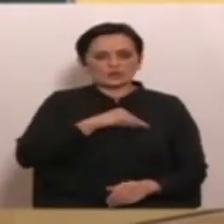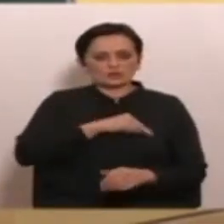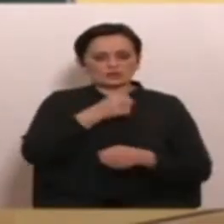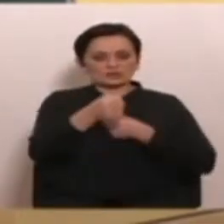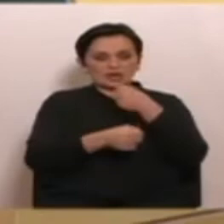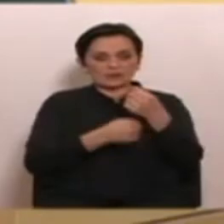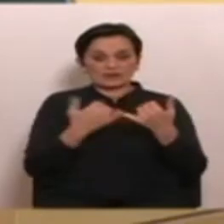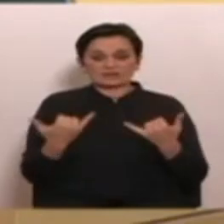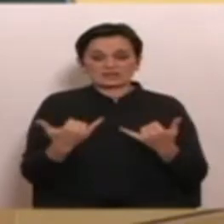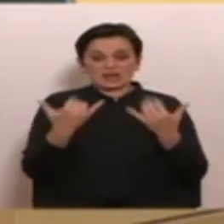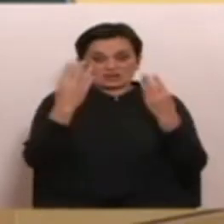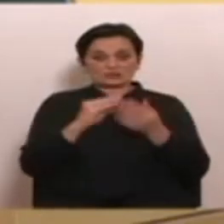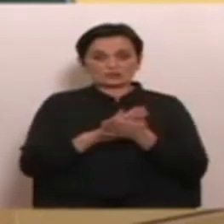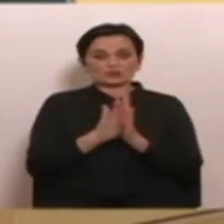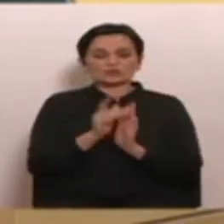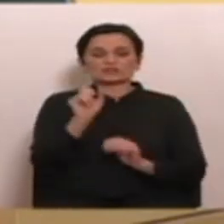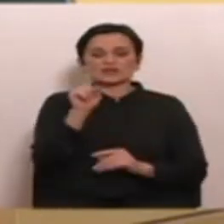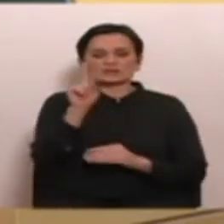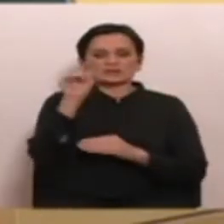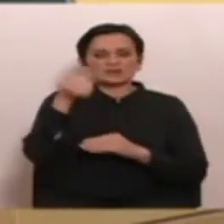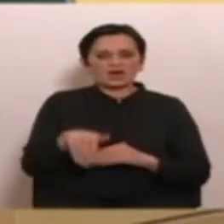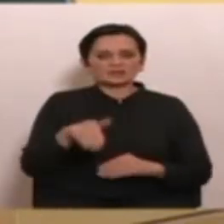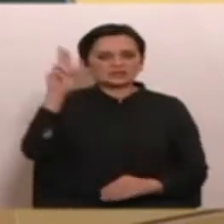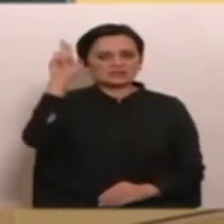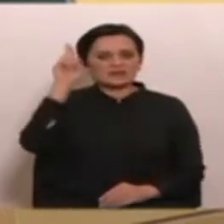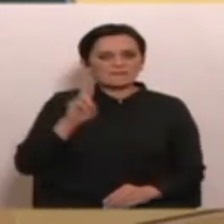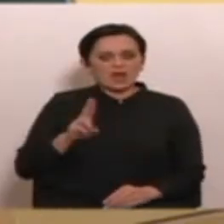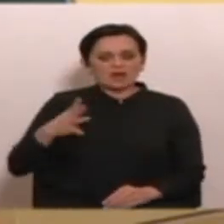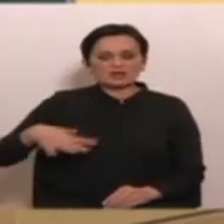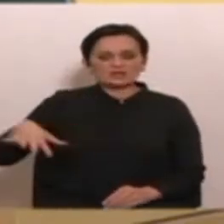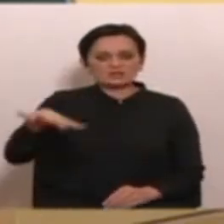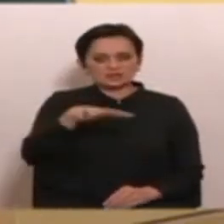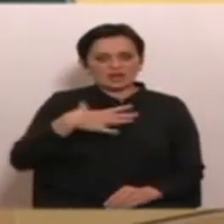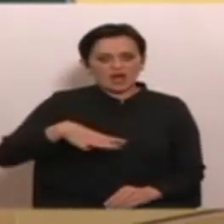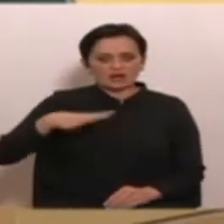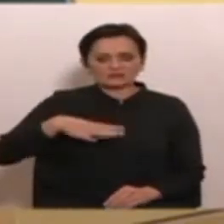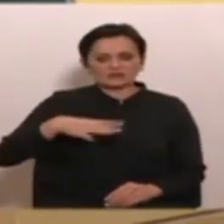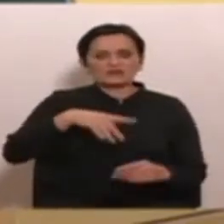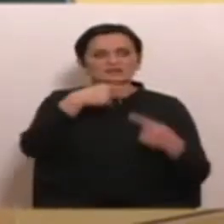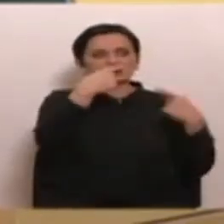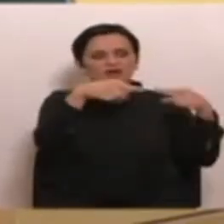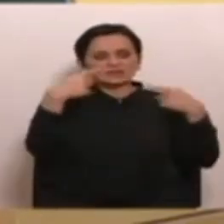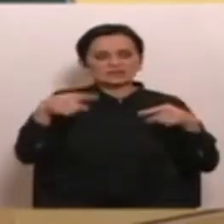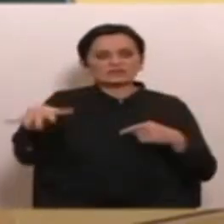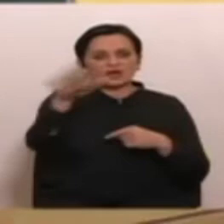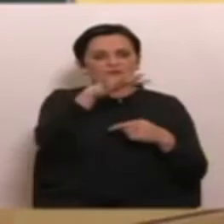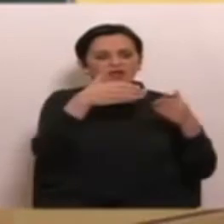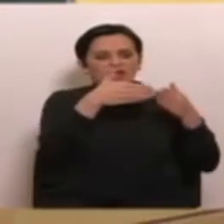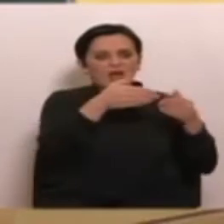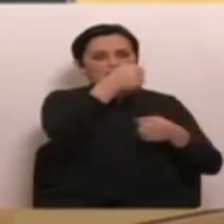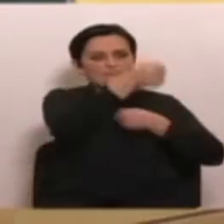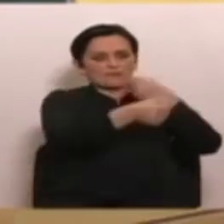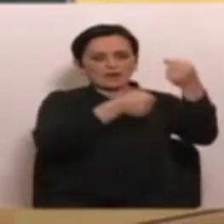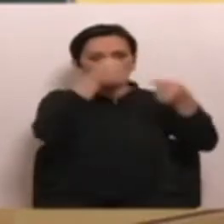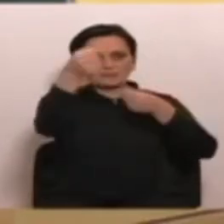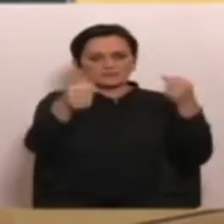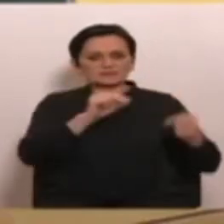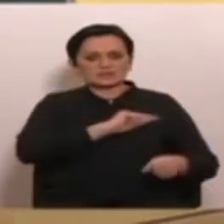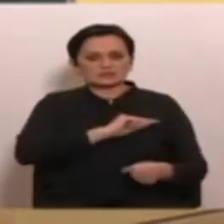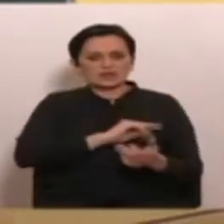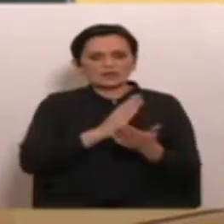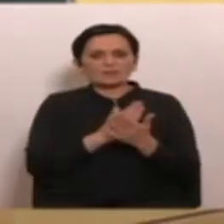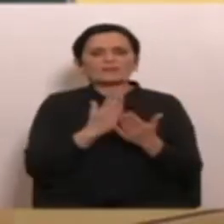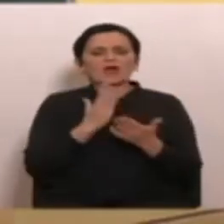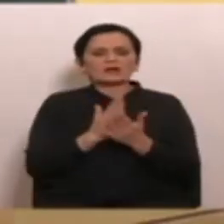მდგომარეობით დაახლოებით 11,000-მდე ქართველი მეზღვაური დასაქმებულია სხვადასხვა ქვეყნის გემებზე. არიან ყველაზე უფრო მეტად